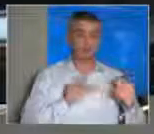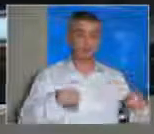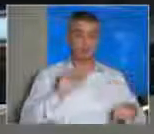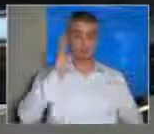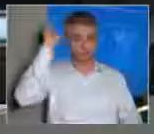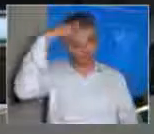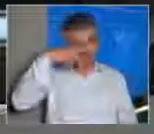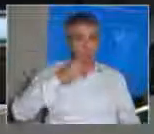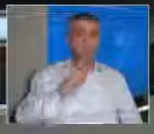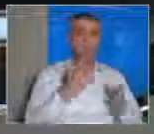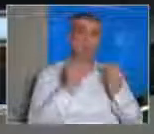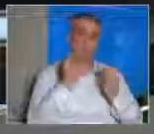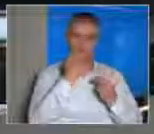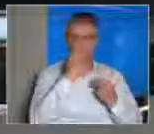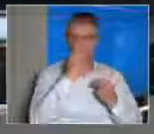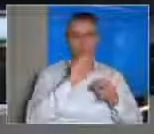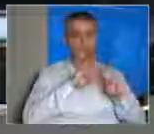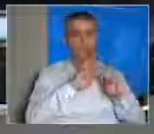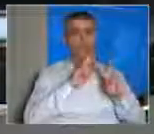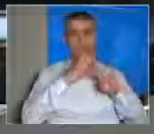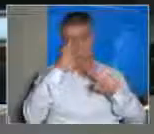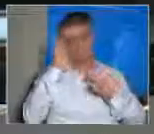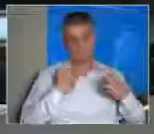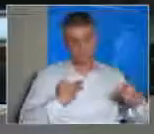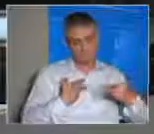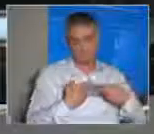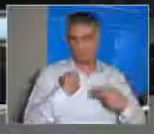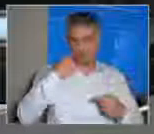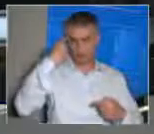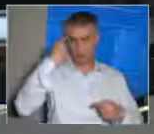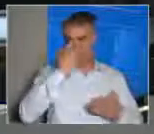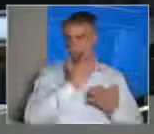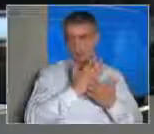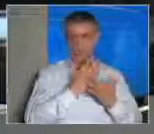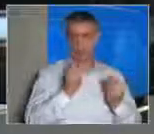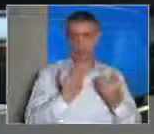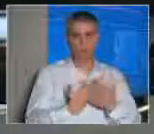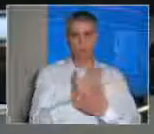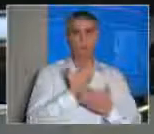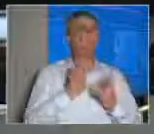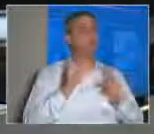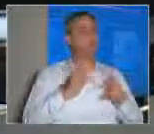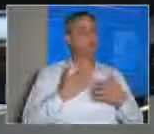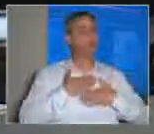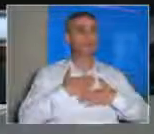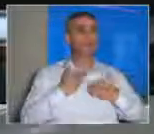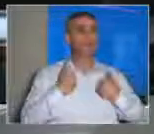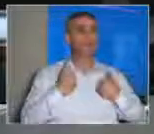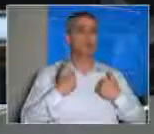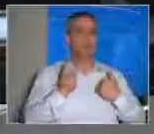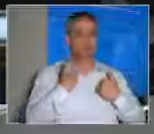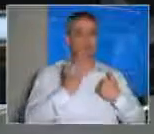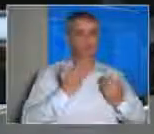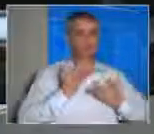של טראמפ, יש הרבה ניסיונות גם עם העולם הערבי והתקרבות. אנחנו יודעים על זה, זה כבר לא איזשהו סוד. יש בצד שלנו